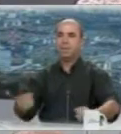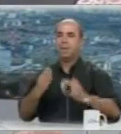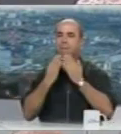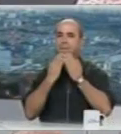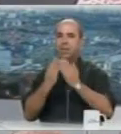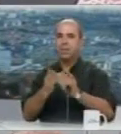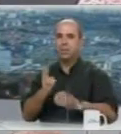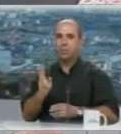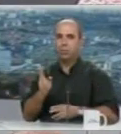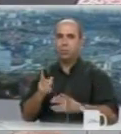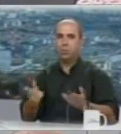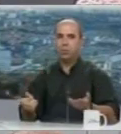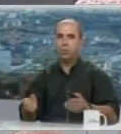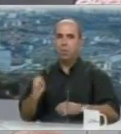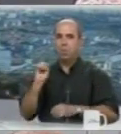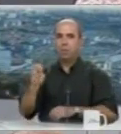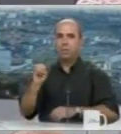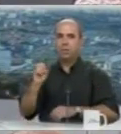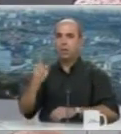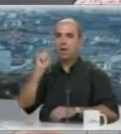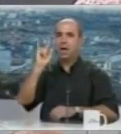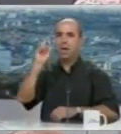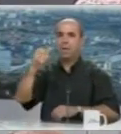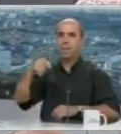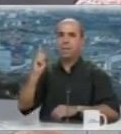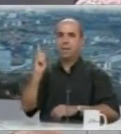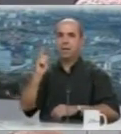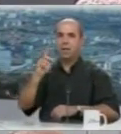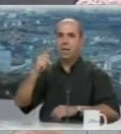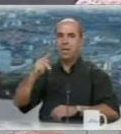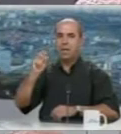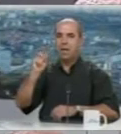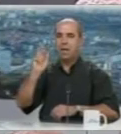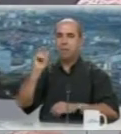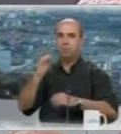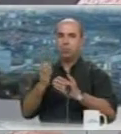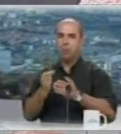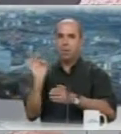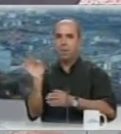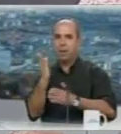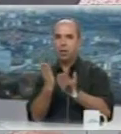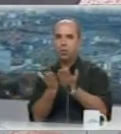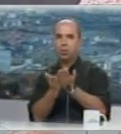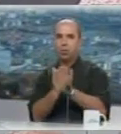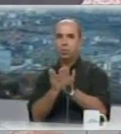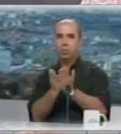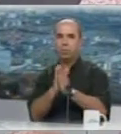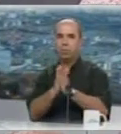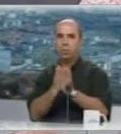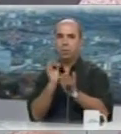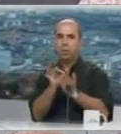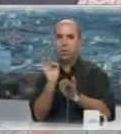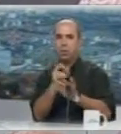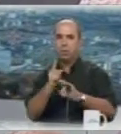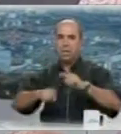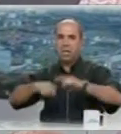جزيلا للأستاذ أحمد كريم لبش اللي عيا بزاف الكتب تاعو كما نقولوا بالوسائل تاعو